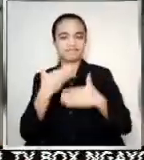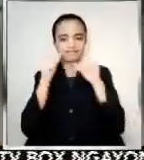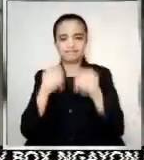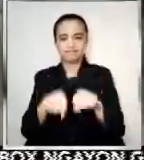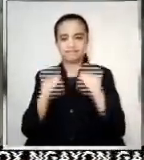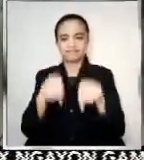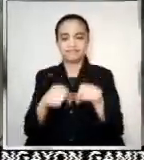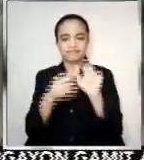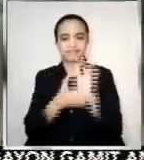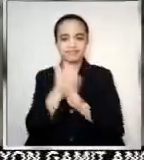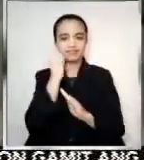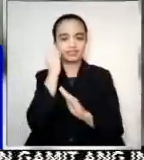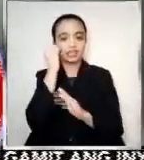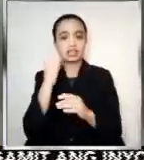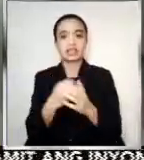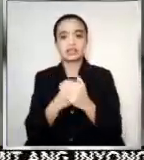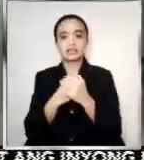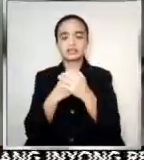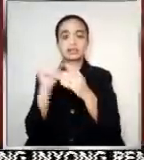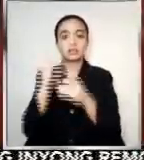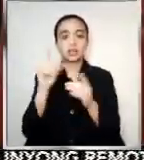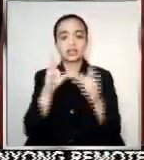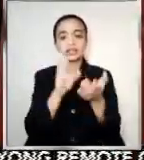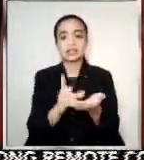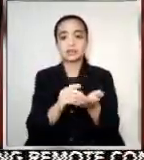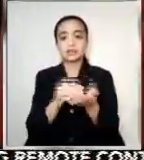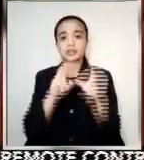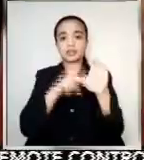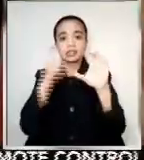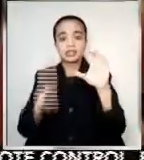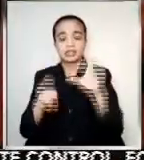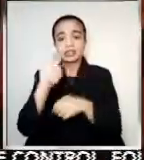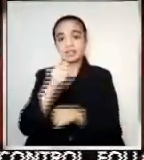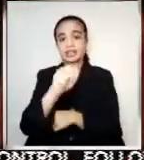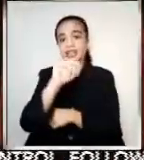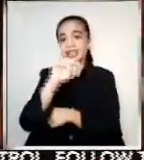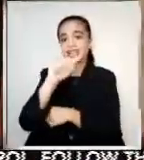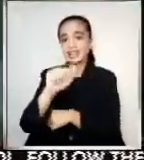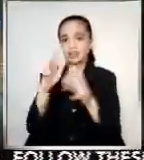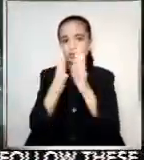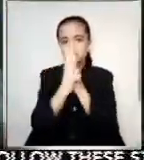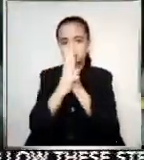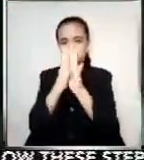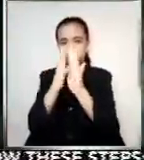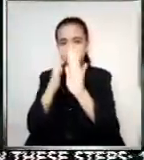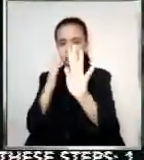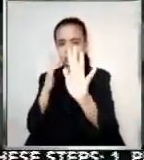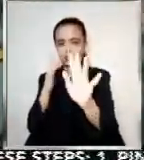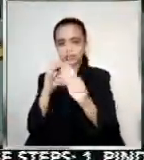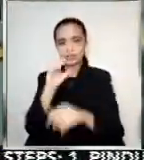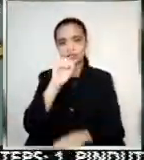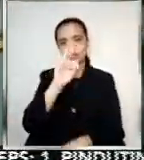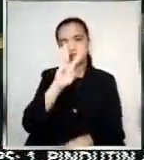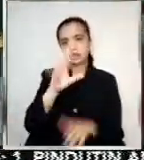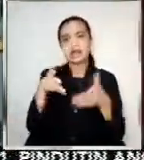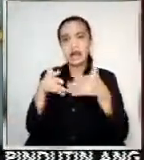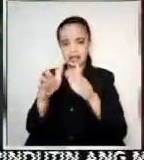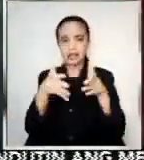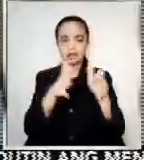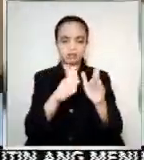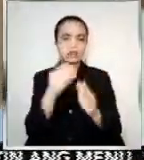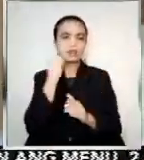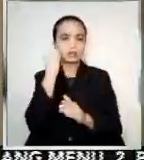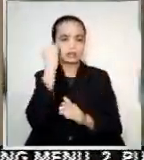Abot hanggang drop-off area ng NAIA Terminal 2 ang haba ng pila ng mga OFW na pinayagan ng makauwi sa kani-kanilang